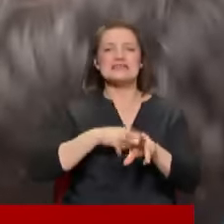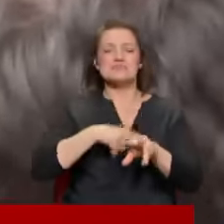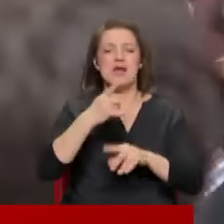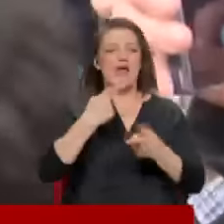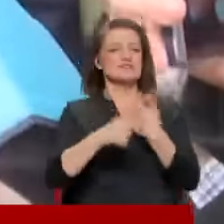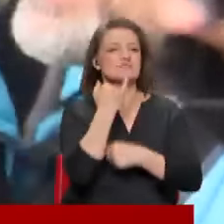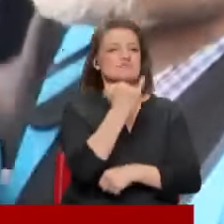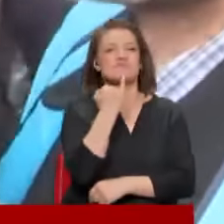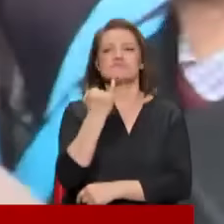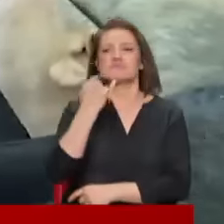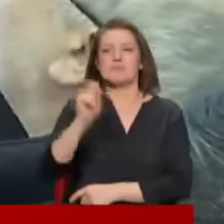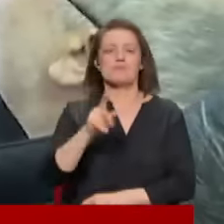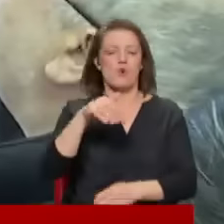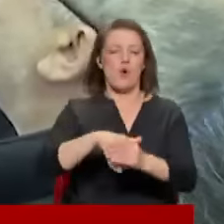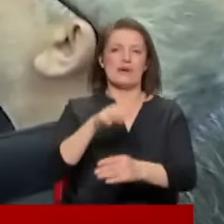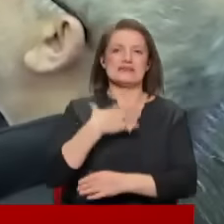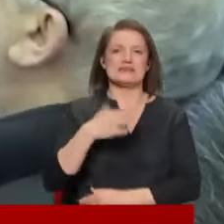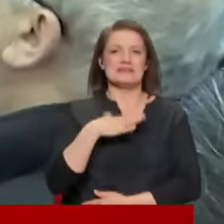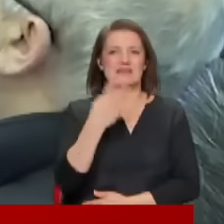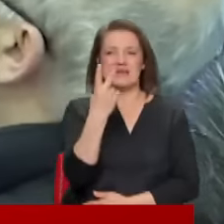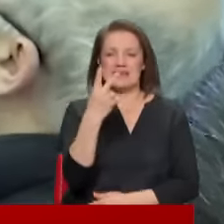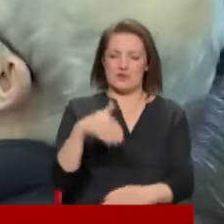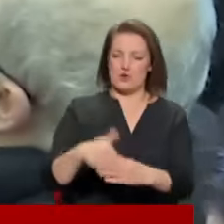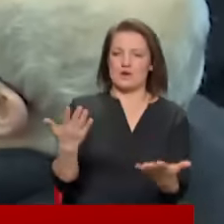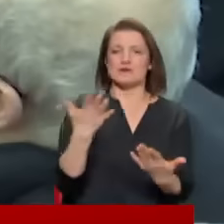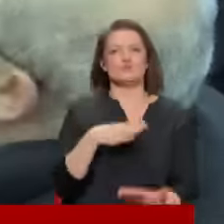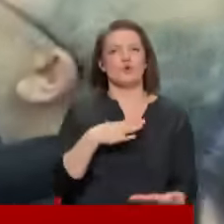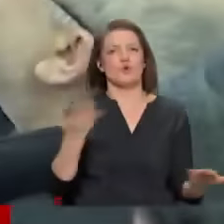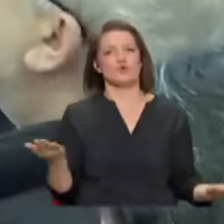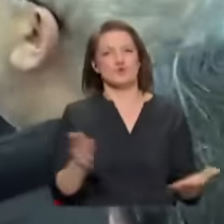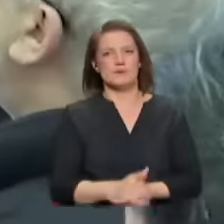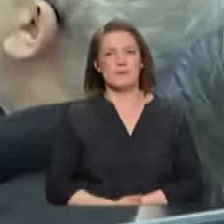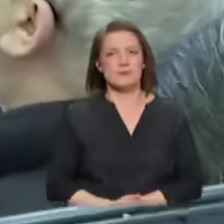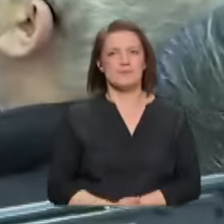esnaf ziyareti yaptı. O istedi. Alt tarafı iki tane o istiyoruz yani.